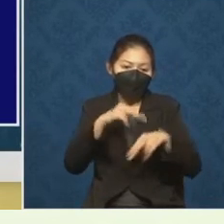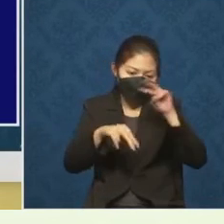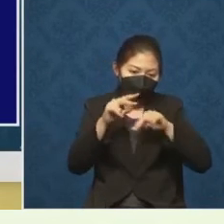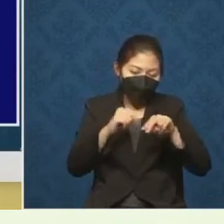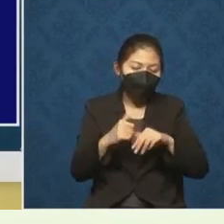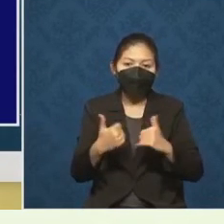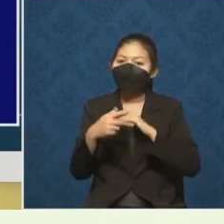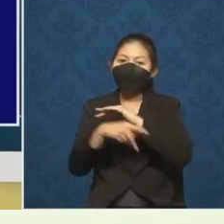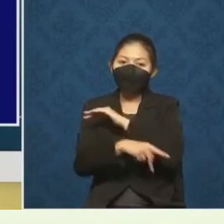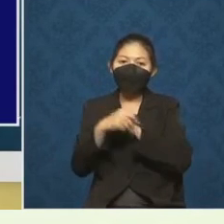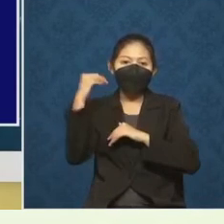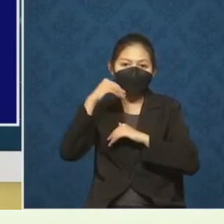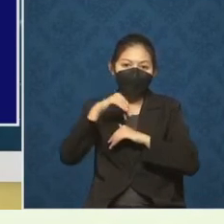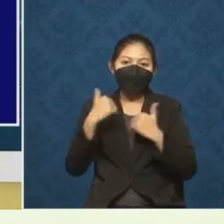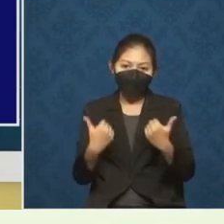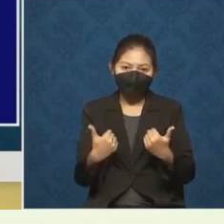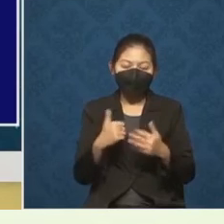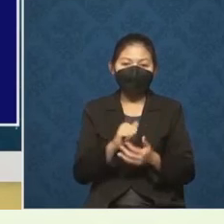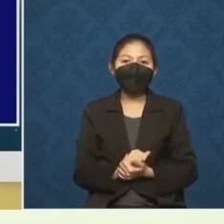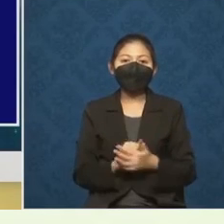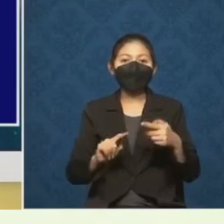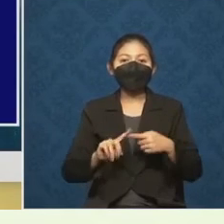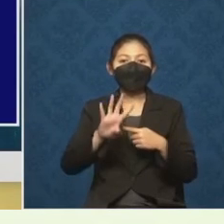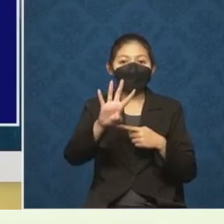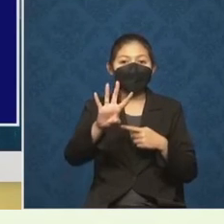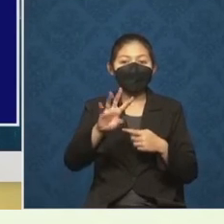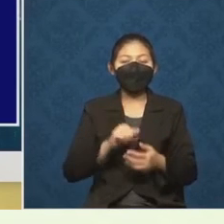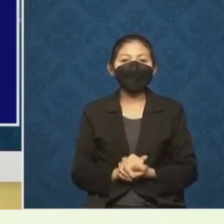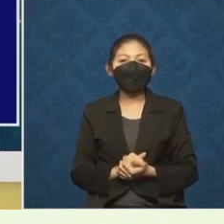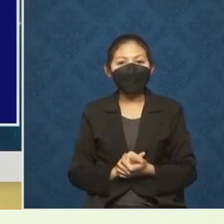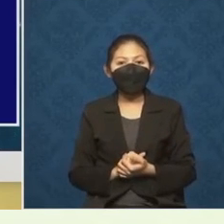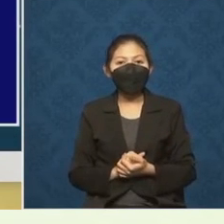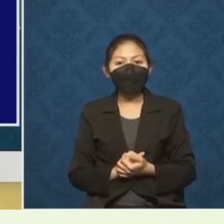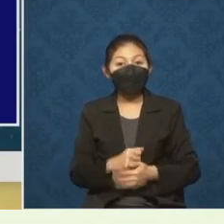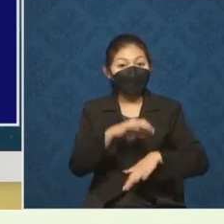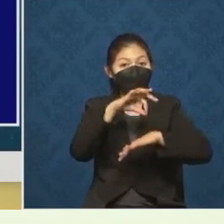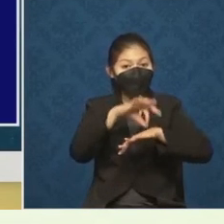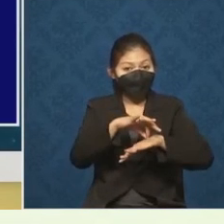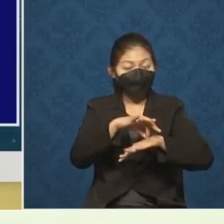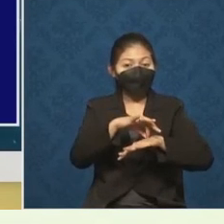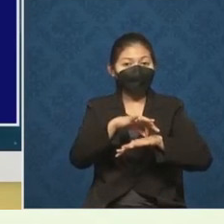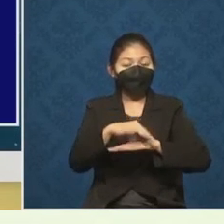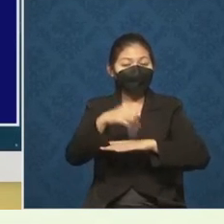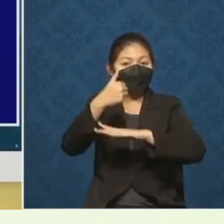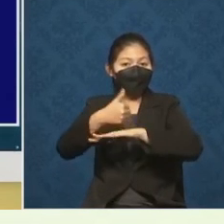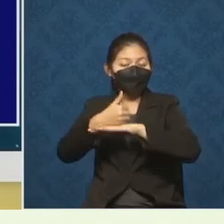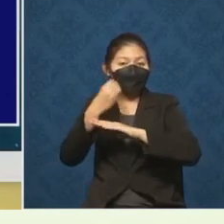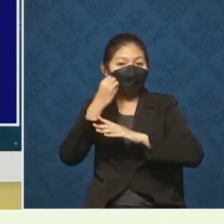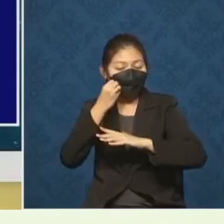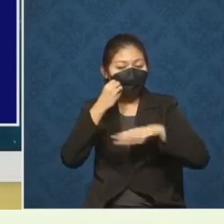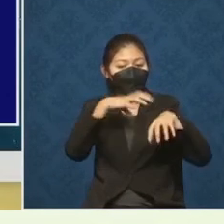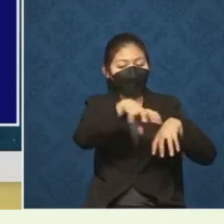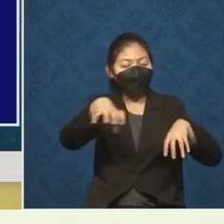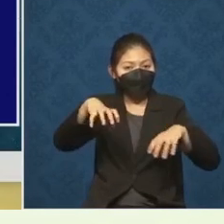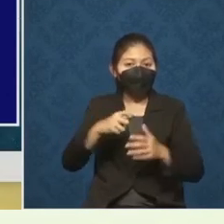ะครับสี่สลับตำแหน่งกำนันผู้ใหญ่บ้านนะครับอสมนะให้ป